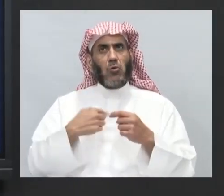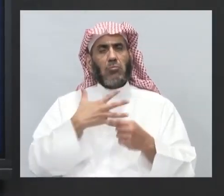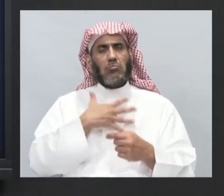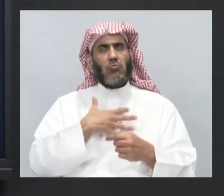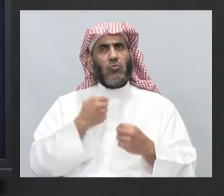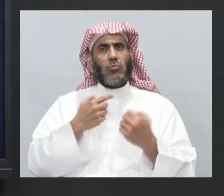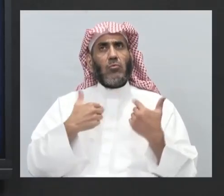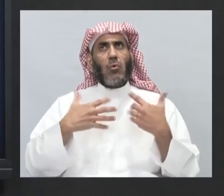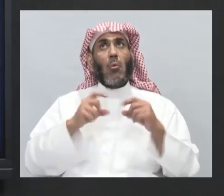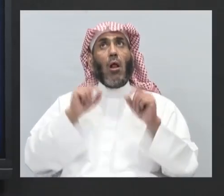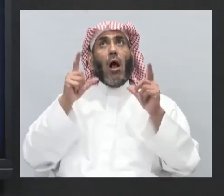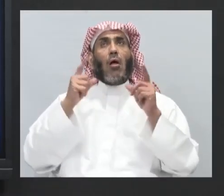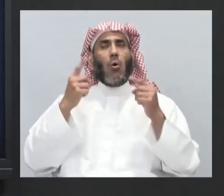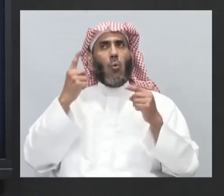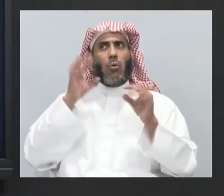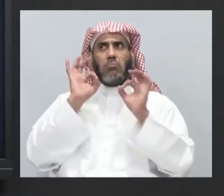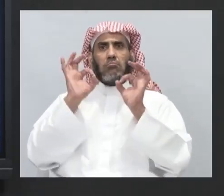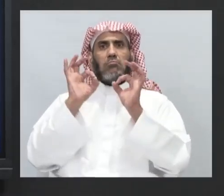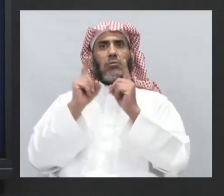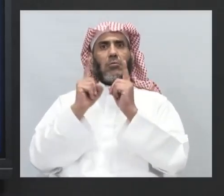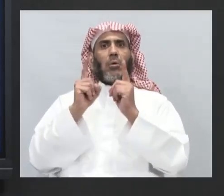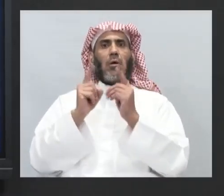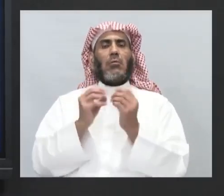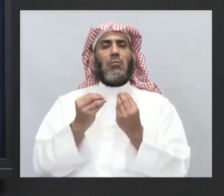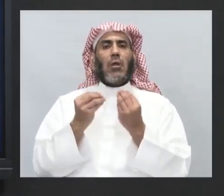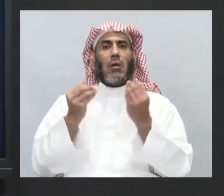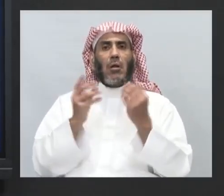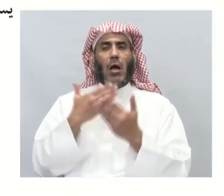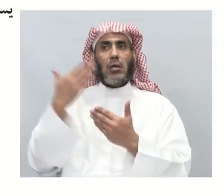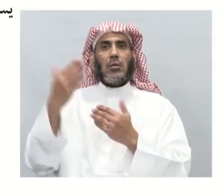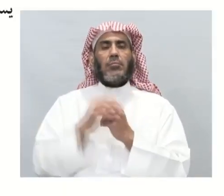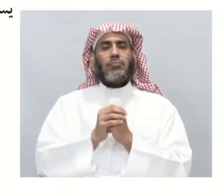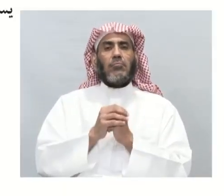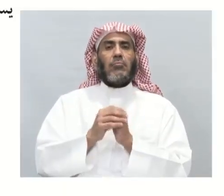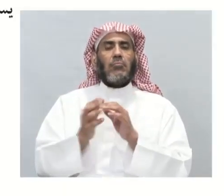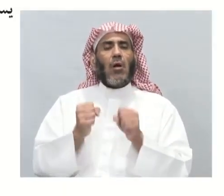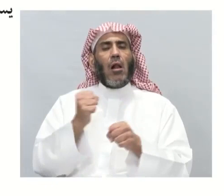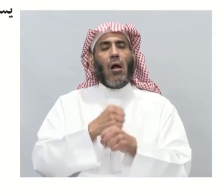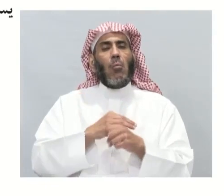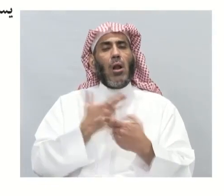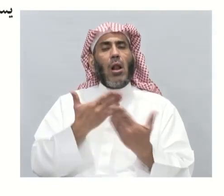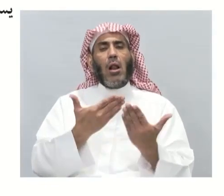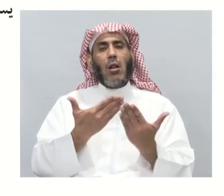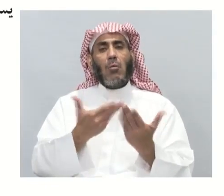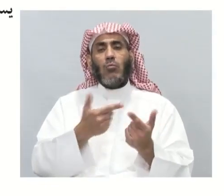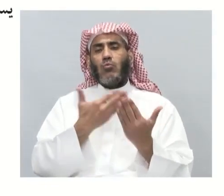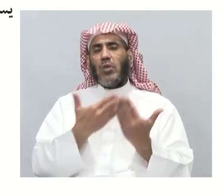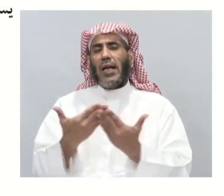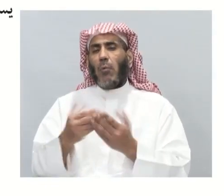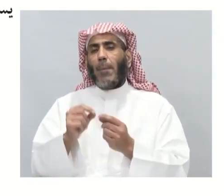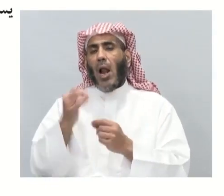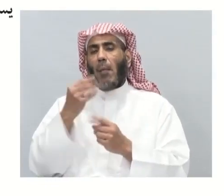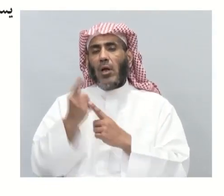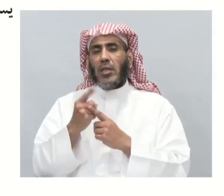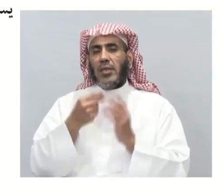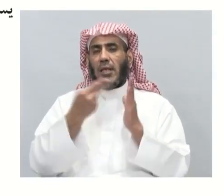اليقظه والحضور الذهني اثناء اثناء القاء الدرس العوامل المساعده من قبل المتحدث هناك